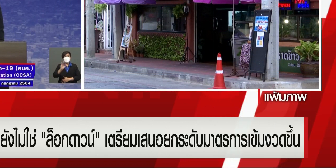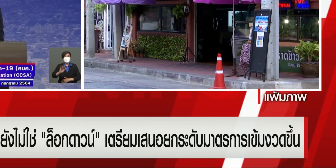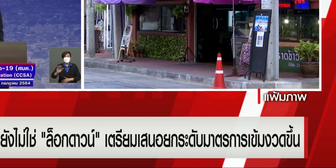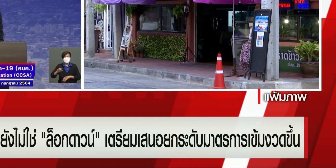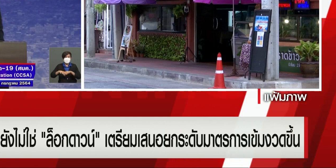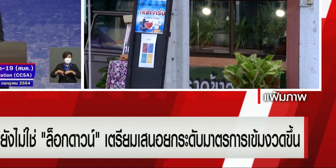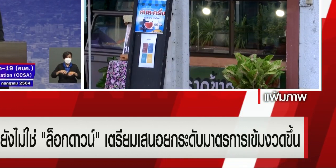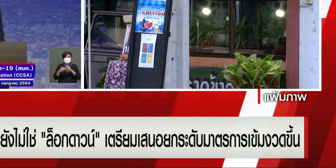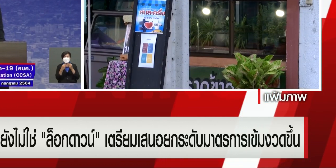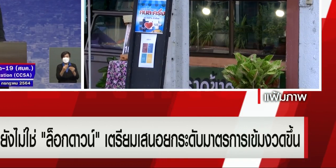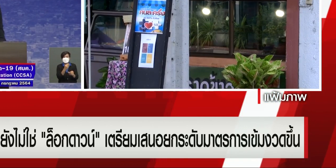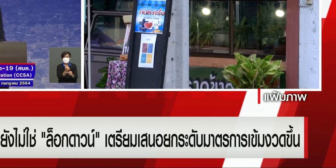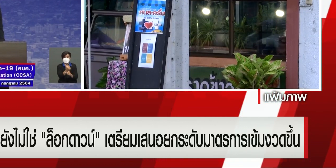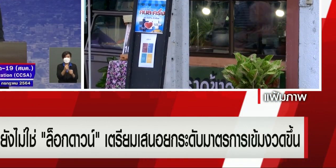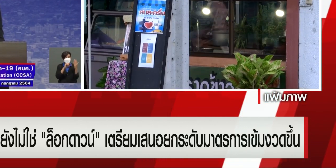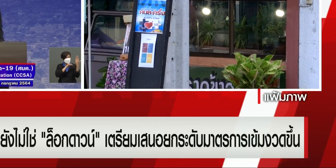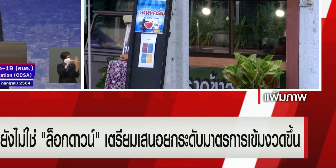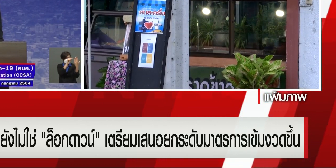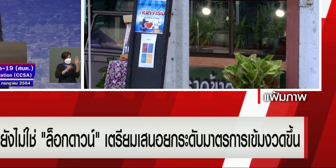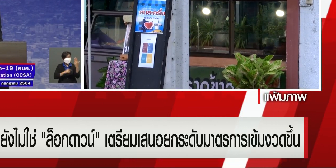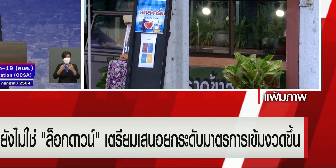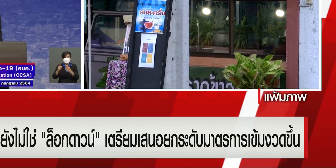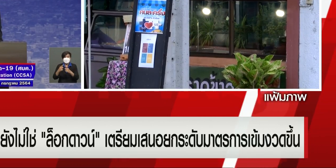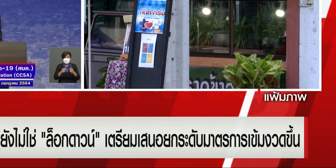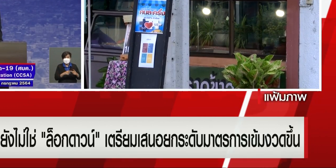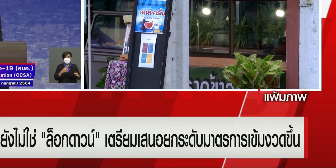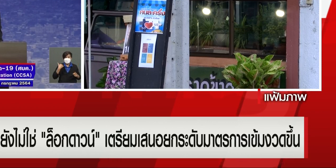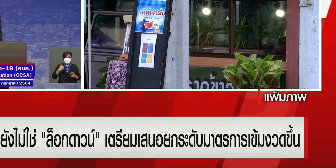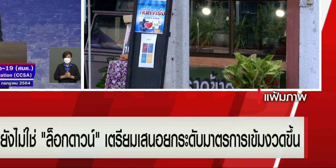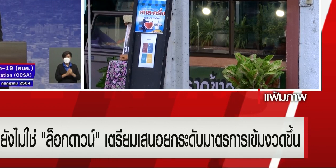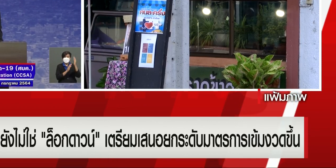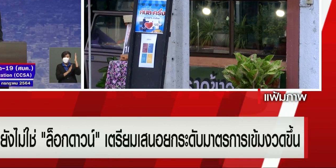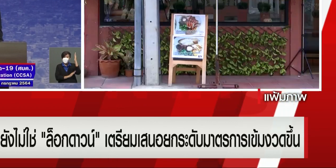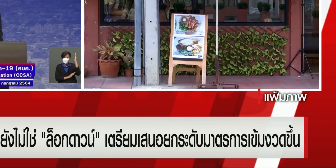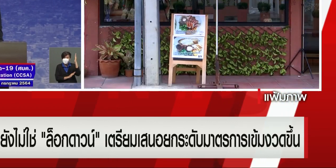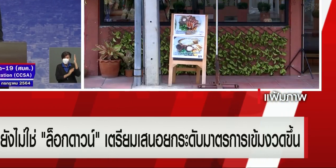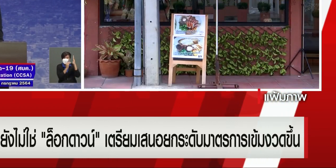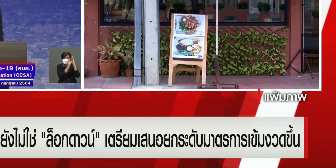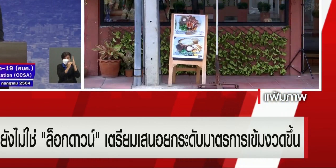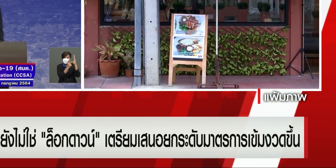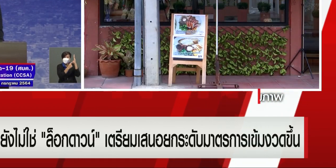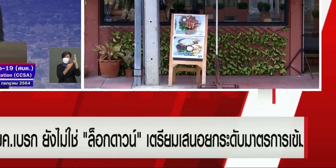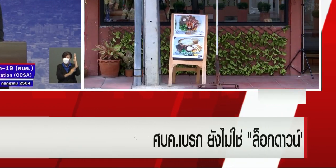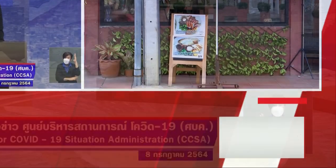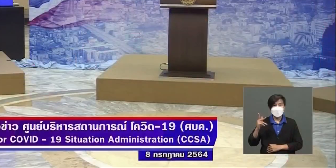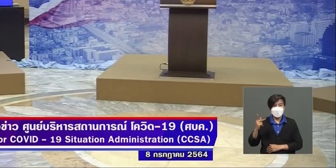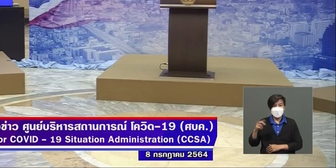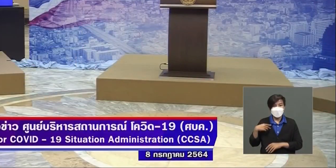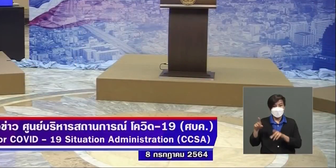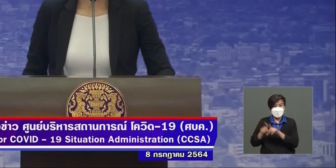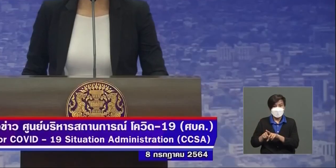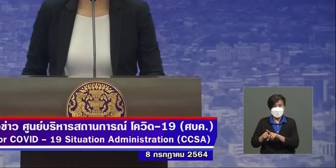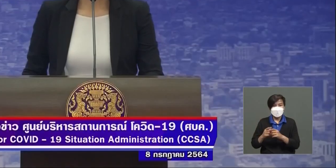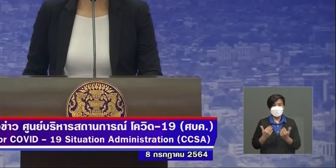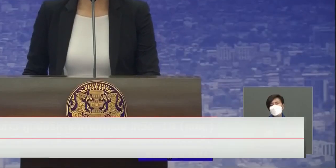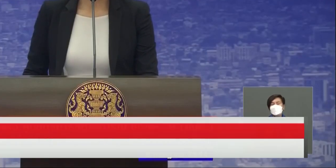สถานการณ์ด้วยอ่ะอารสยามว่าที่ประชุมไม่มีคำว่าล็อคดาวเลยก็คือไม่